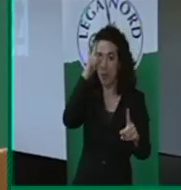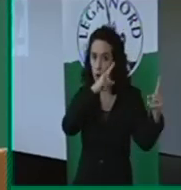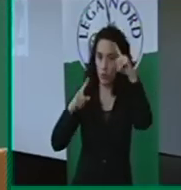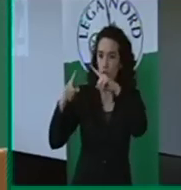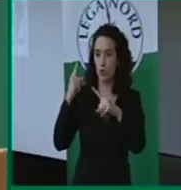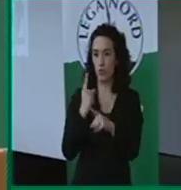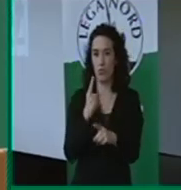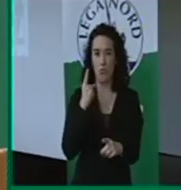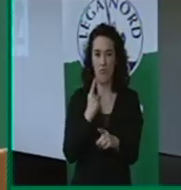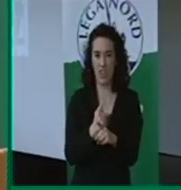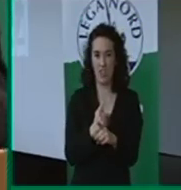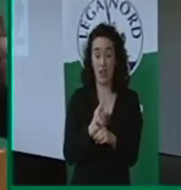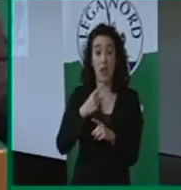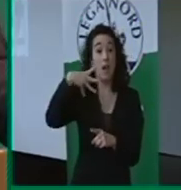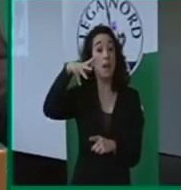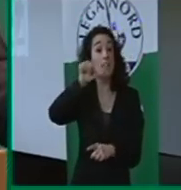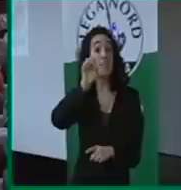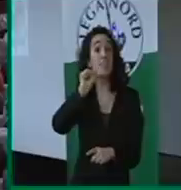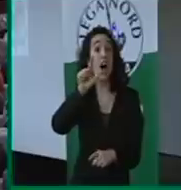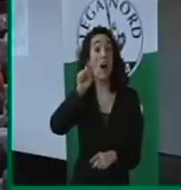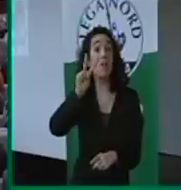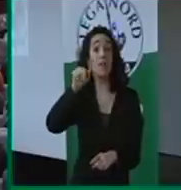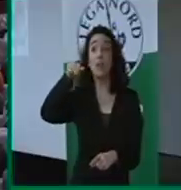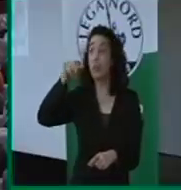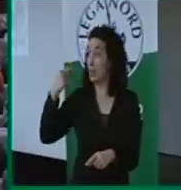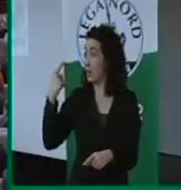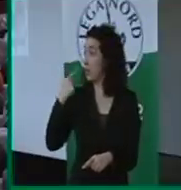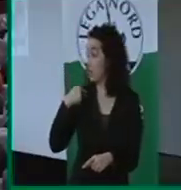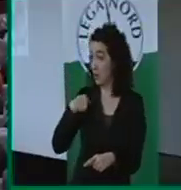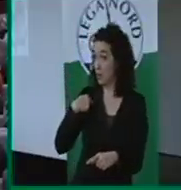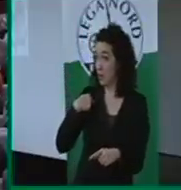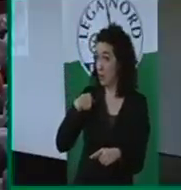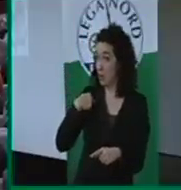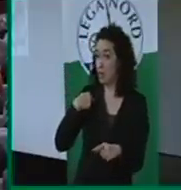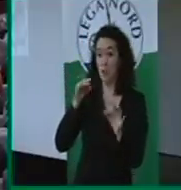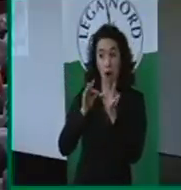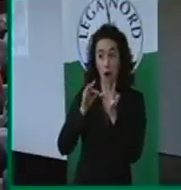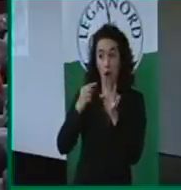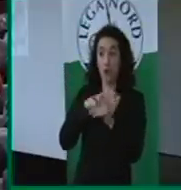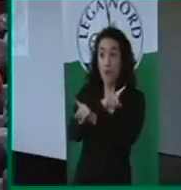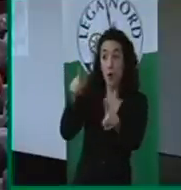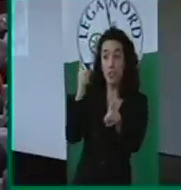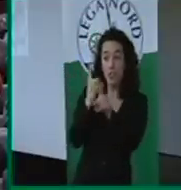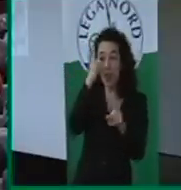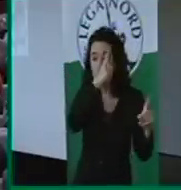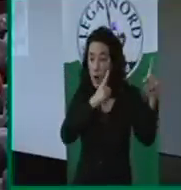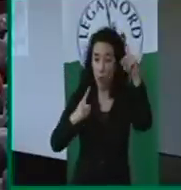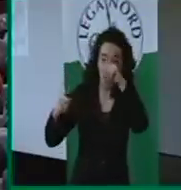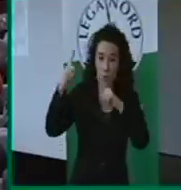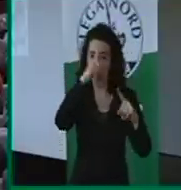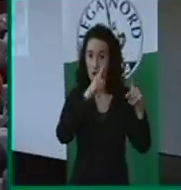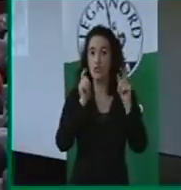Salvini dovete preoccuparvi perché sono disposti a tutto sono disposti a mentire sono disposti a qualsiasi